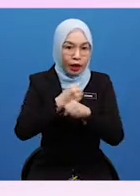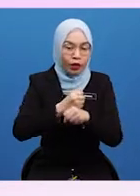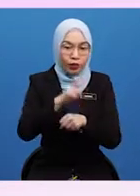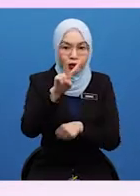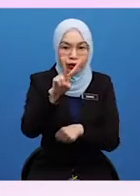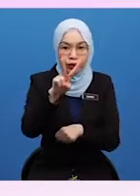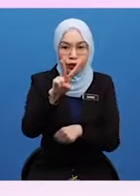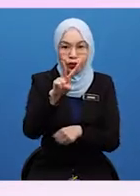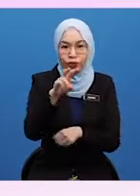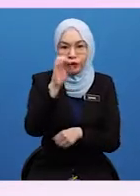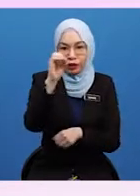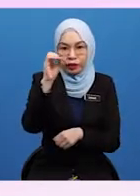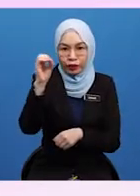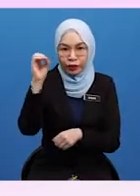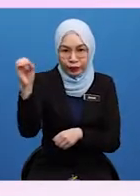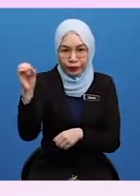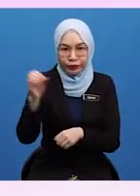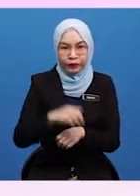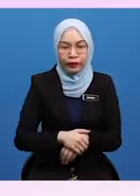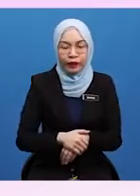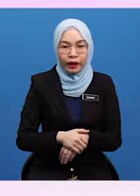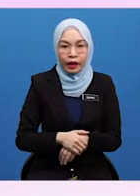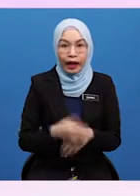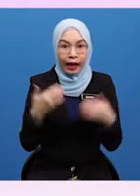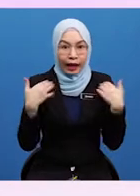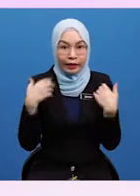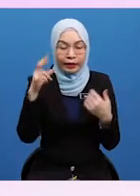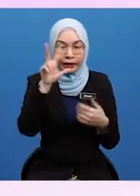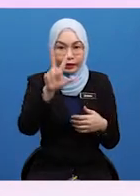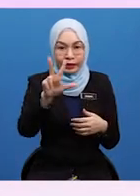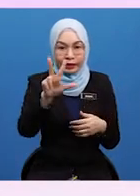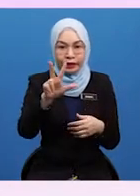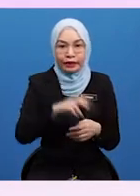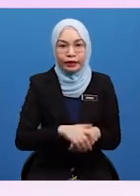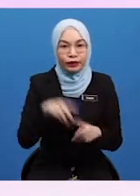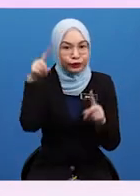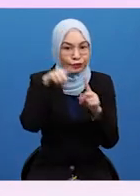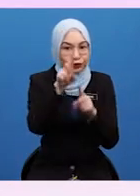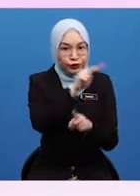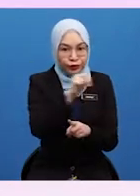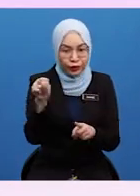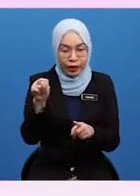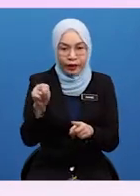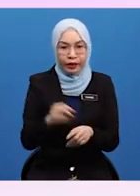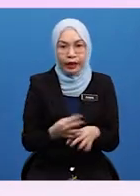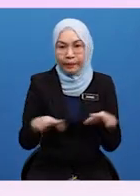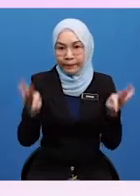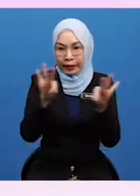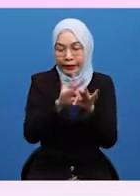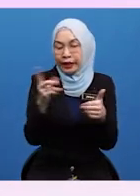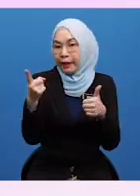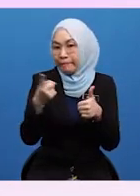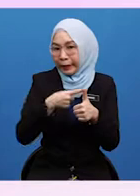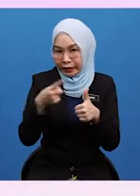2006 saat satu ini mempunyai tiga misi utama yaitu yang pertama